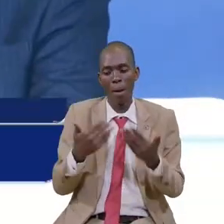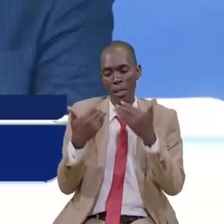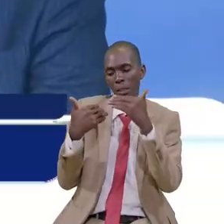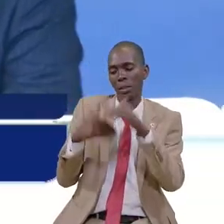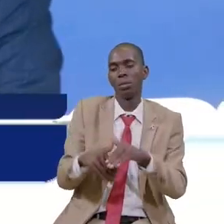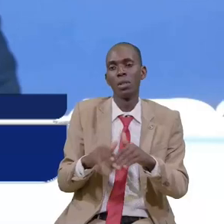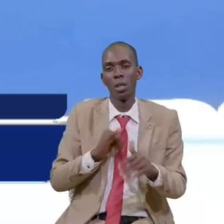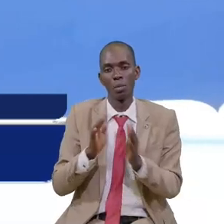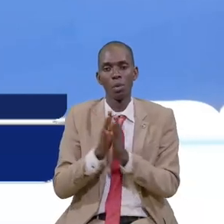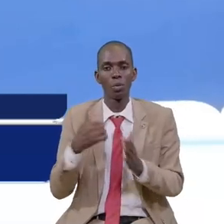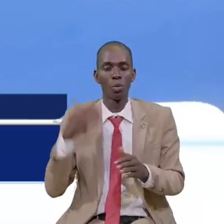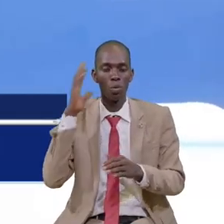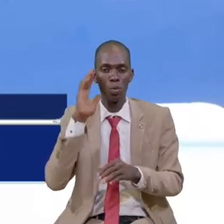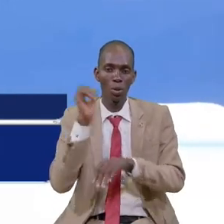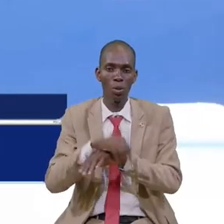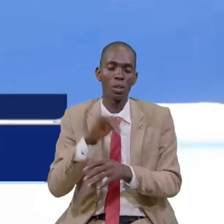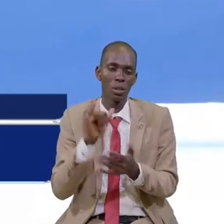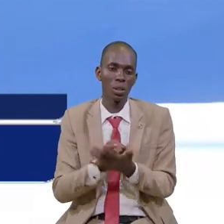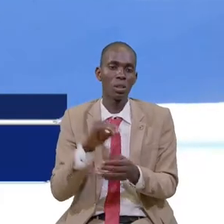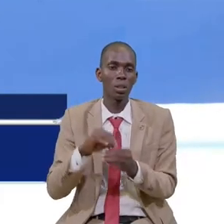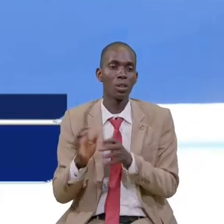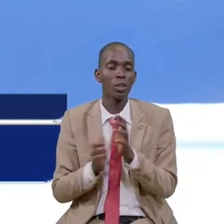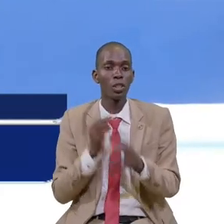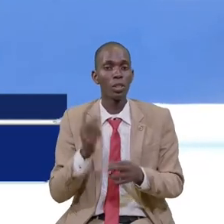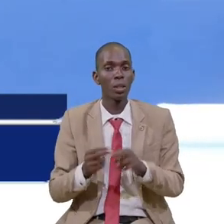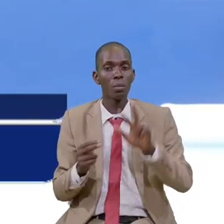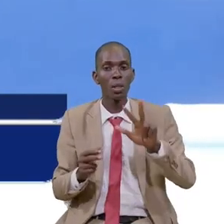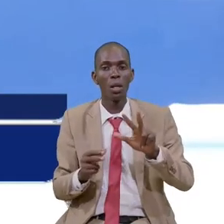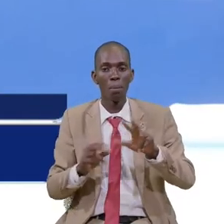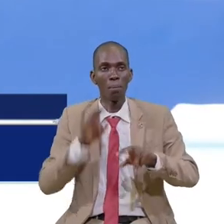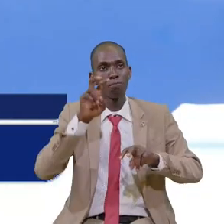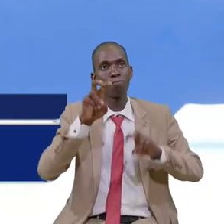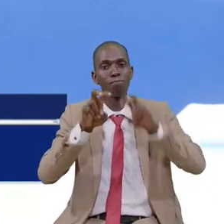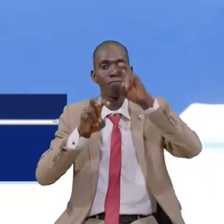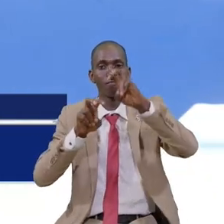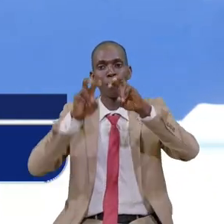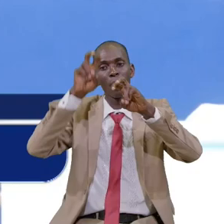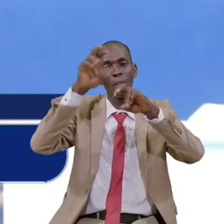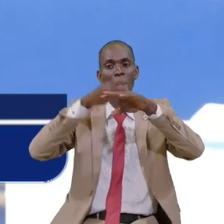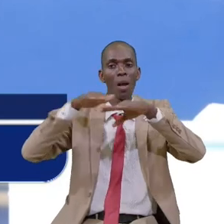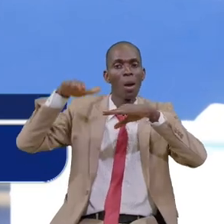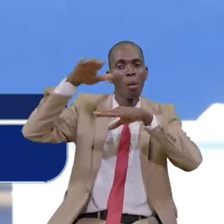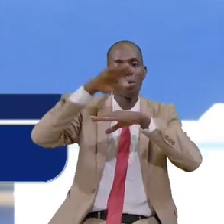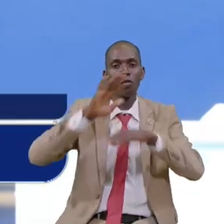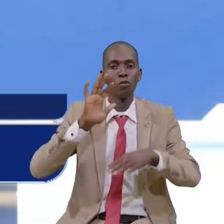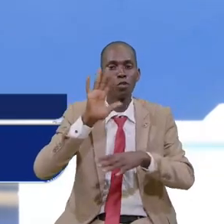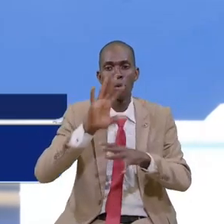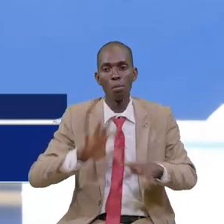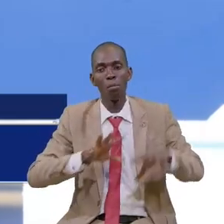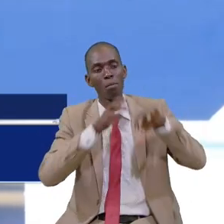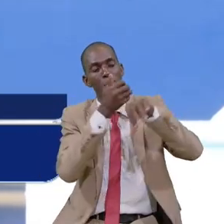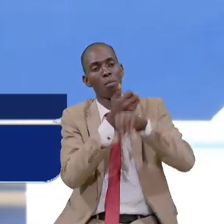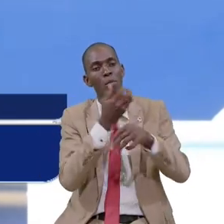prendre l'envol au-dessus de vos montagnes. Premièrement, déplacer ça.